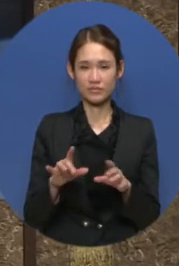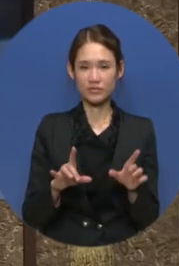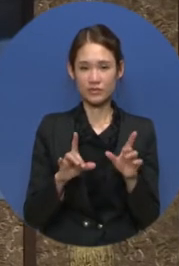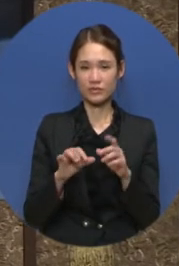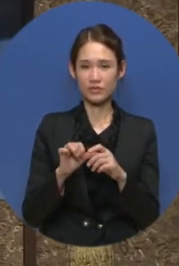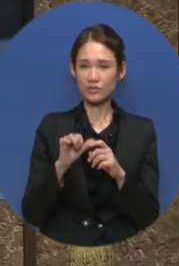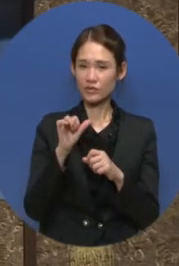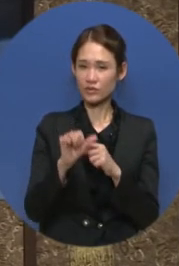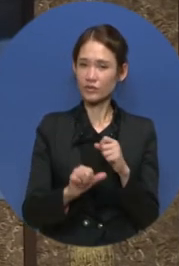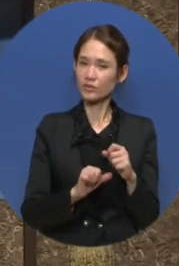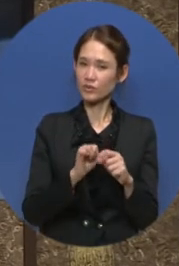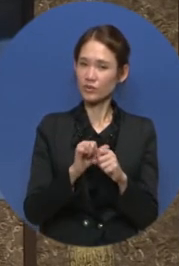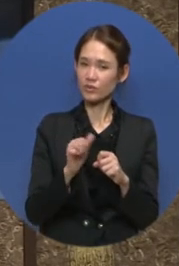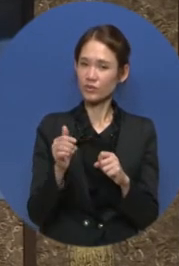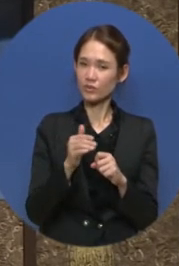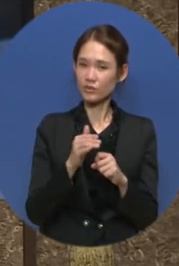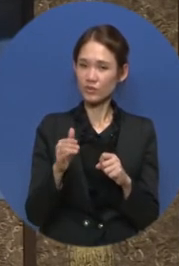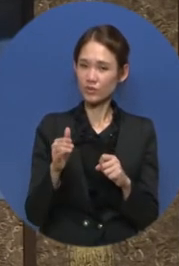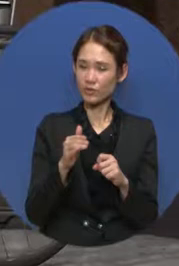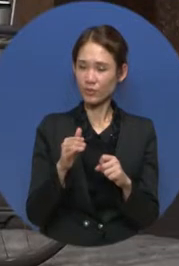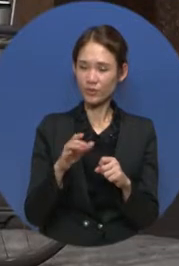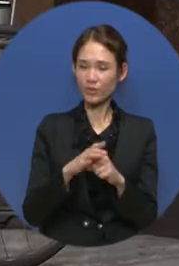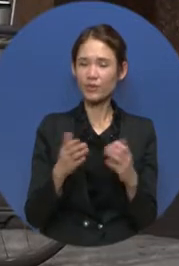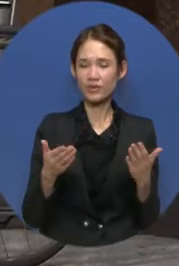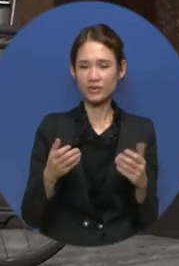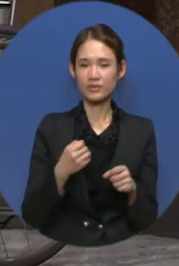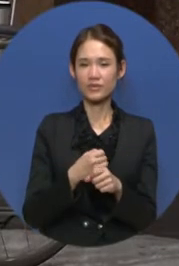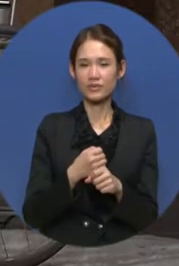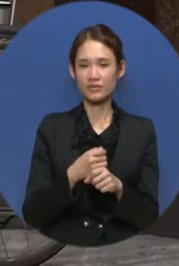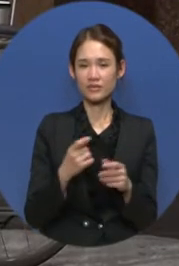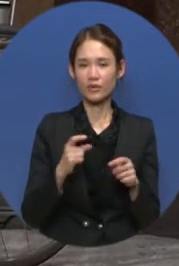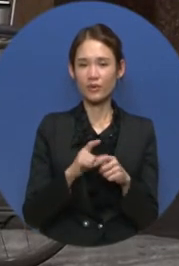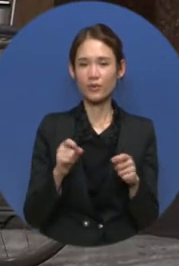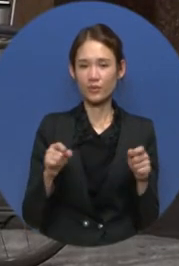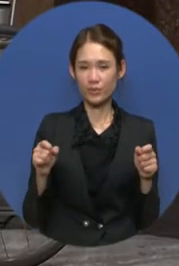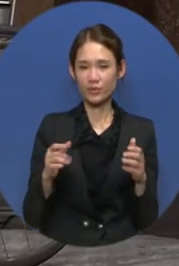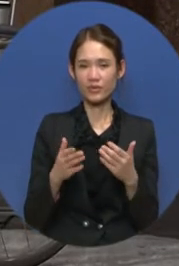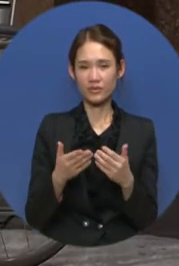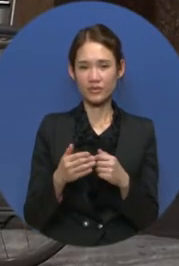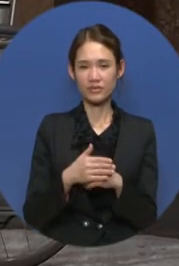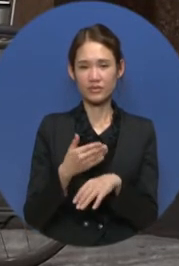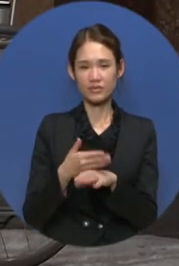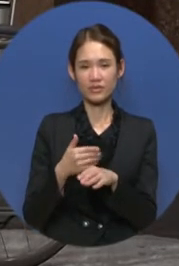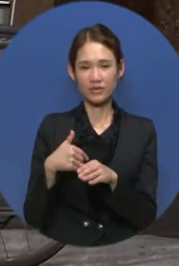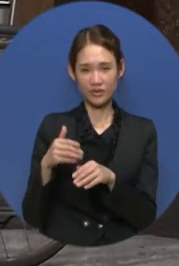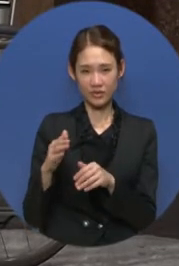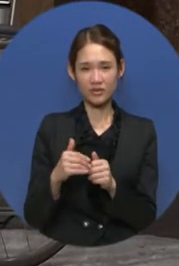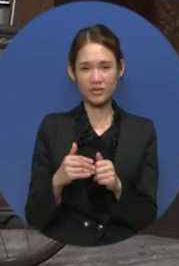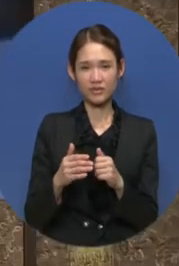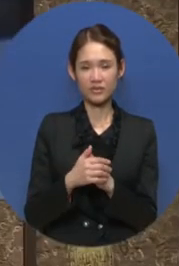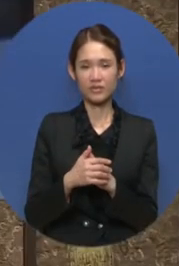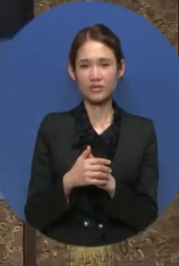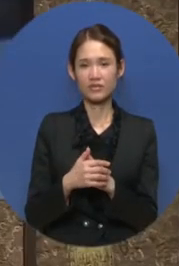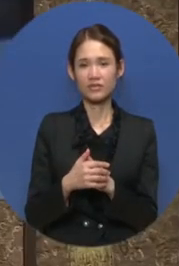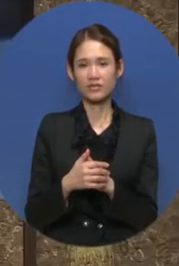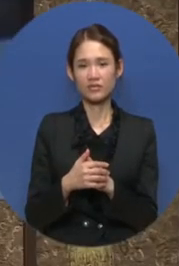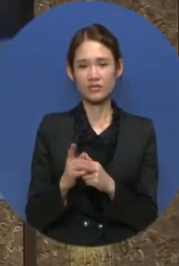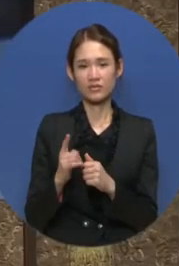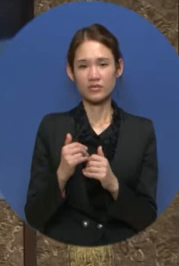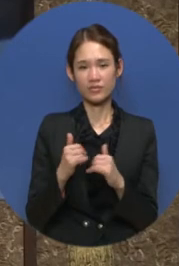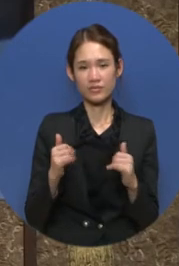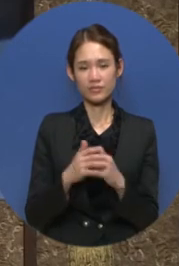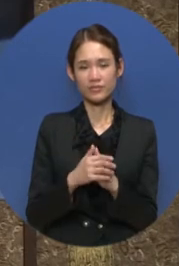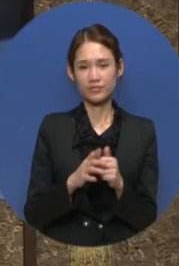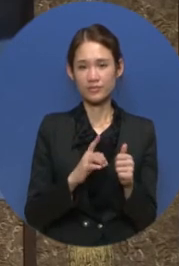지냈다가 한 5년 정도 그만했나요? 그러고 하셨네요. 네, 그리고 다른 쪽으로 가셨어요. 또 어떤